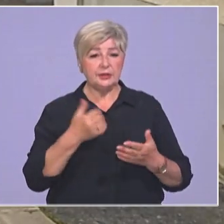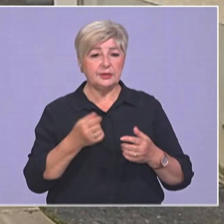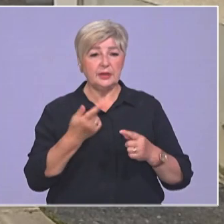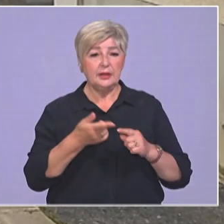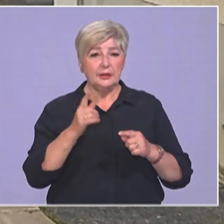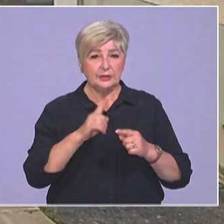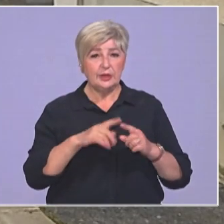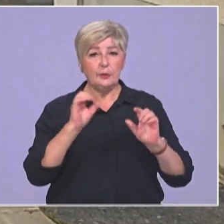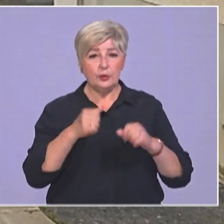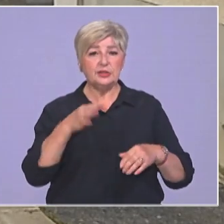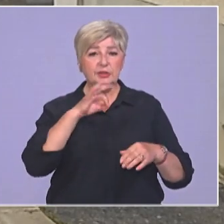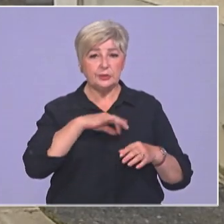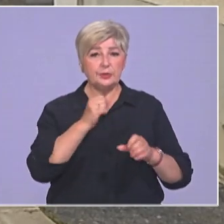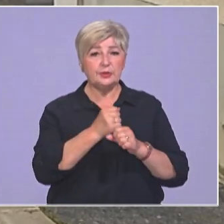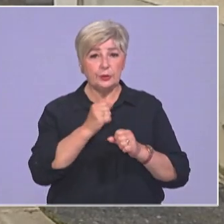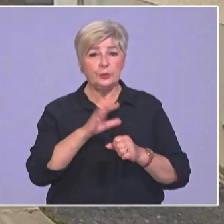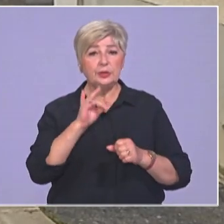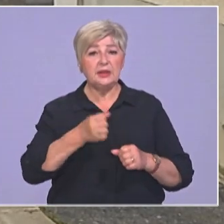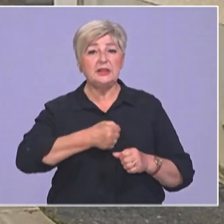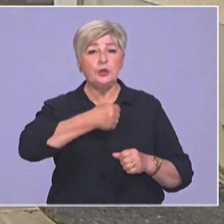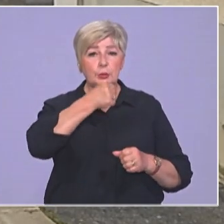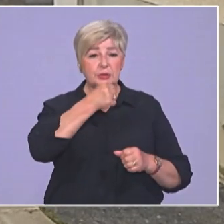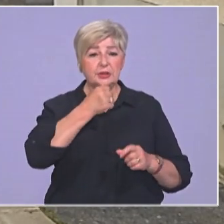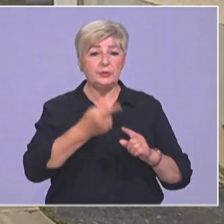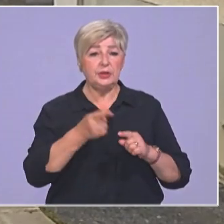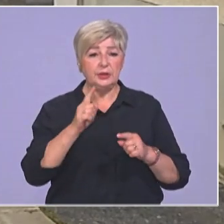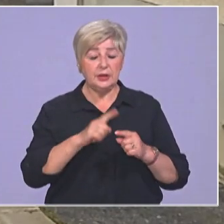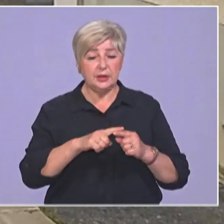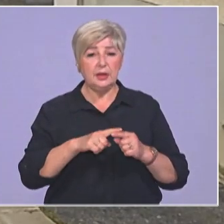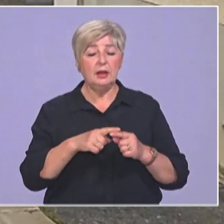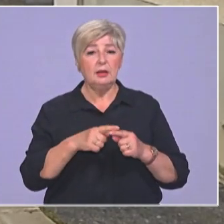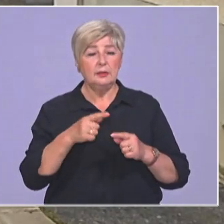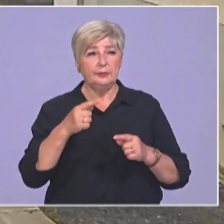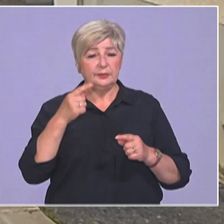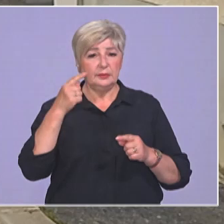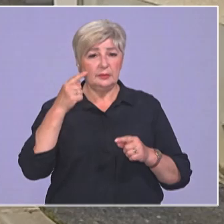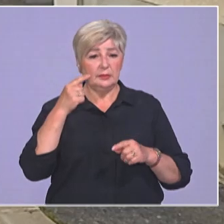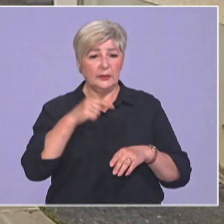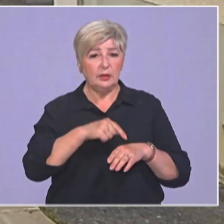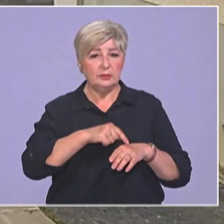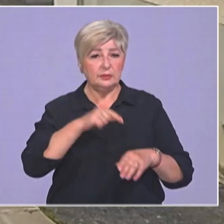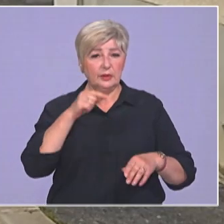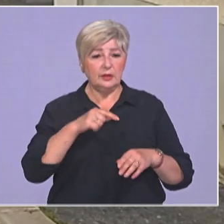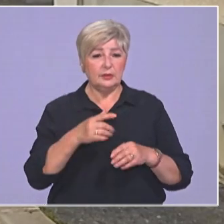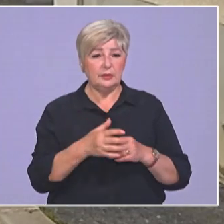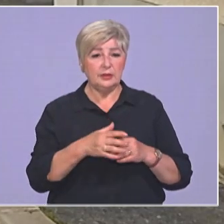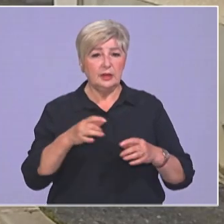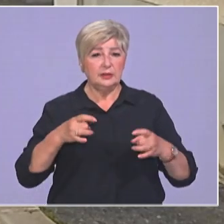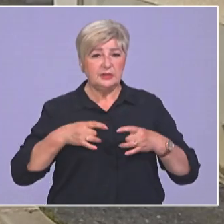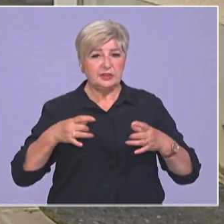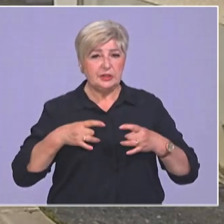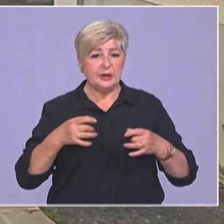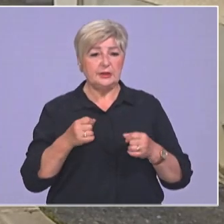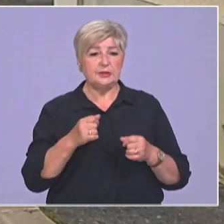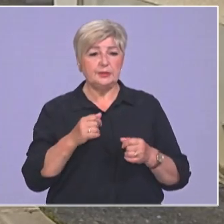можна застосовувати в роботі з дорослими, які зазнали стресу або перебувають у